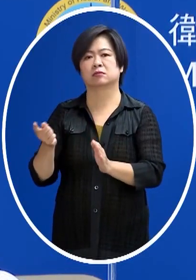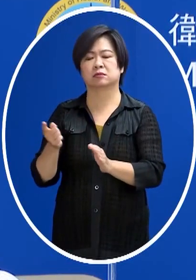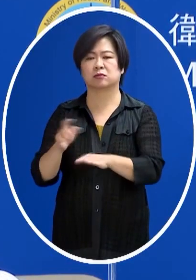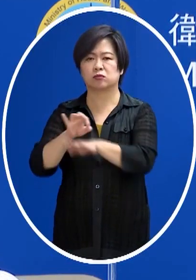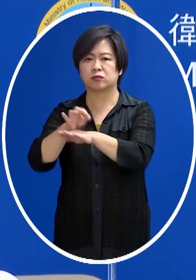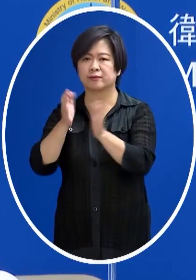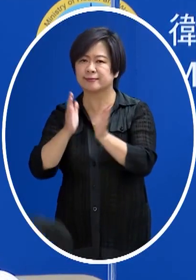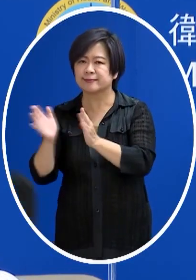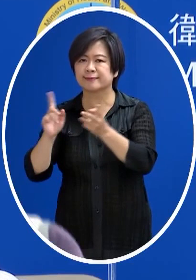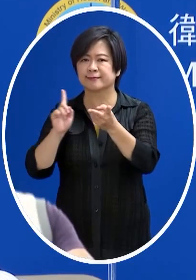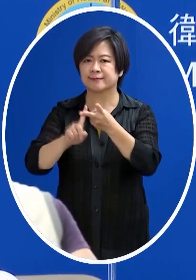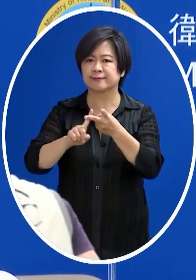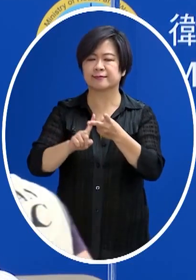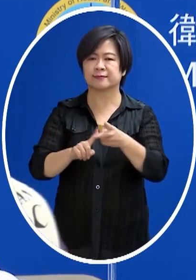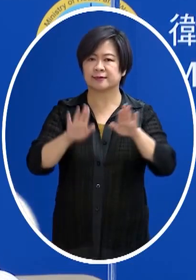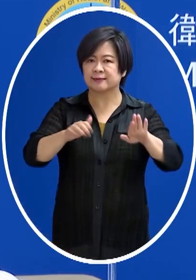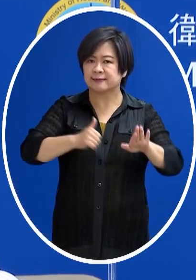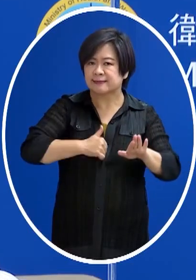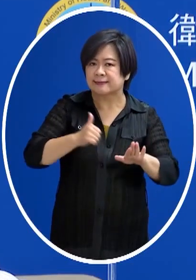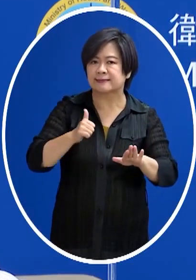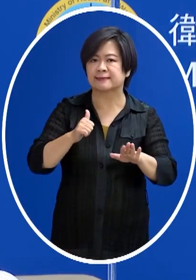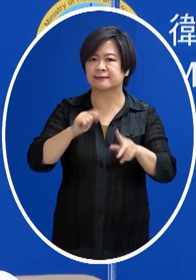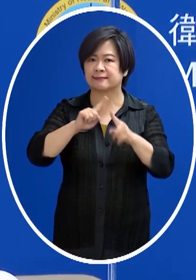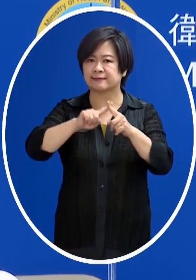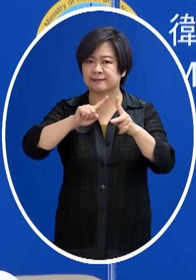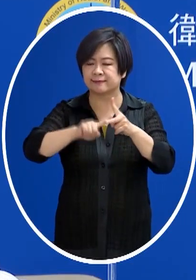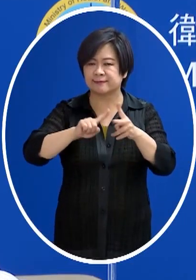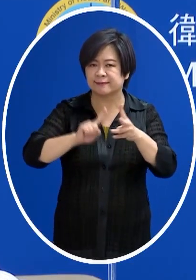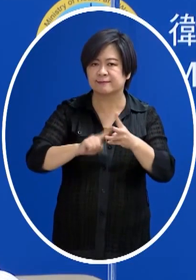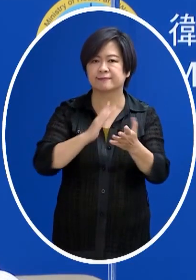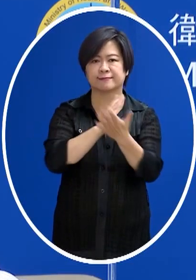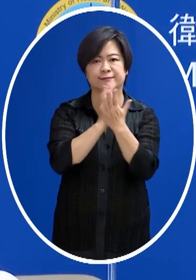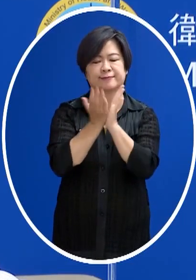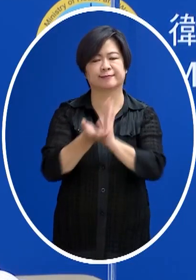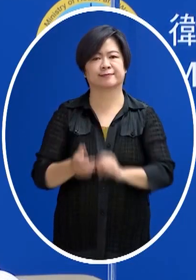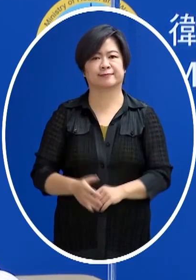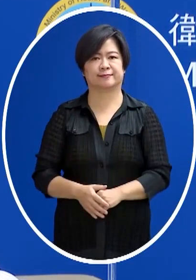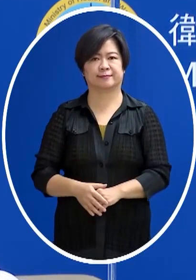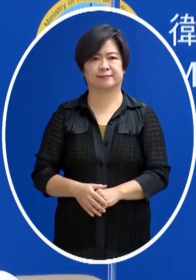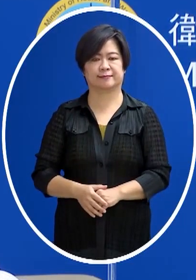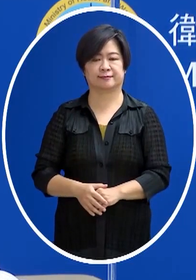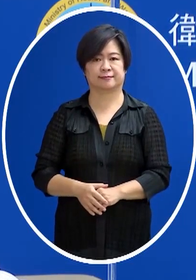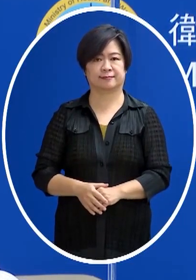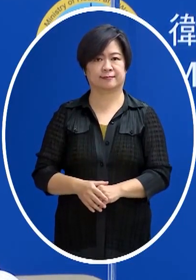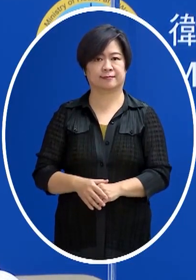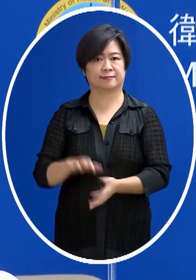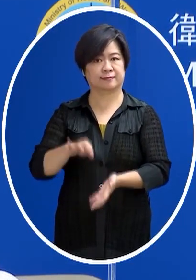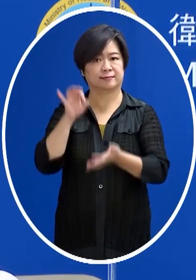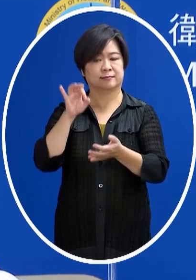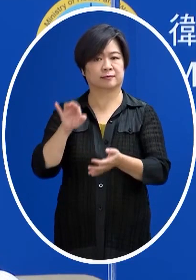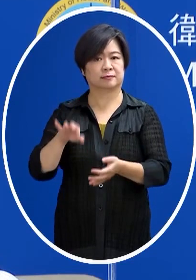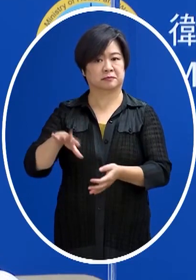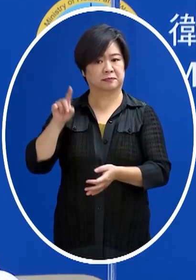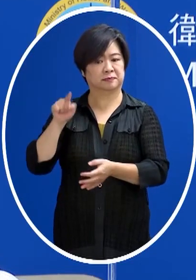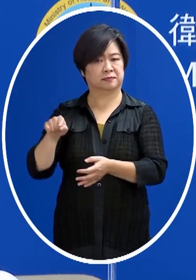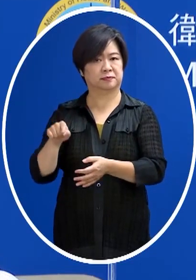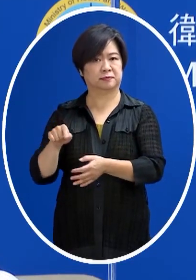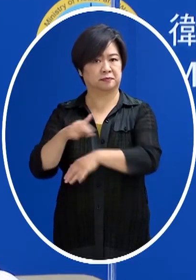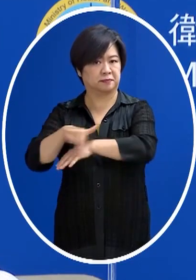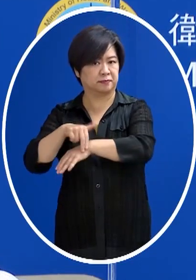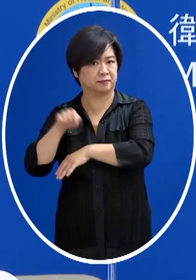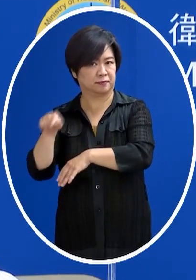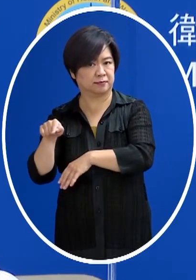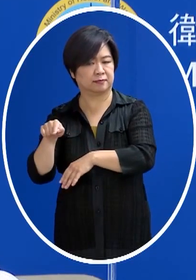理上的考虑，我们还要考虑现实面的一些状况等等哦。那所以会建议说，我们是不是先这样子处理，这样